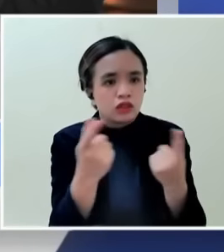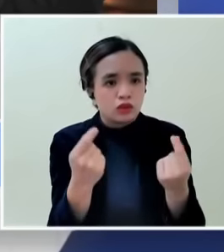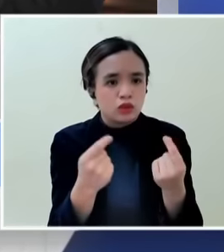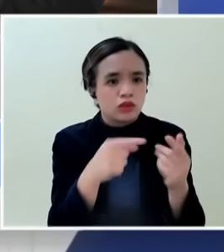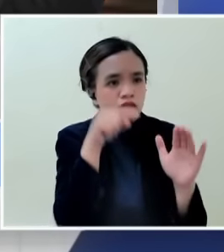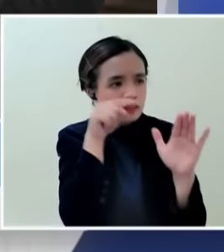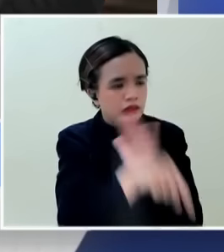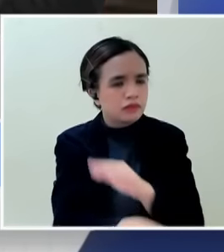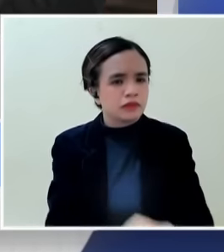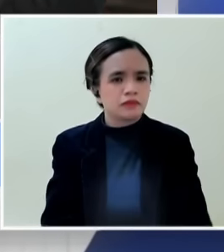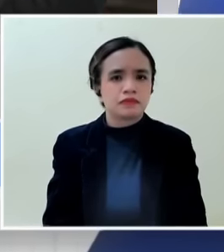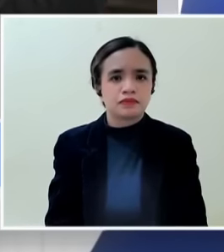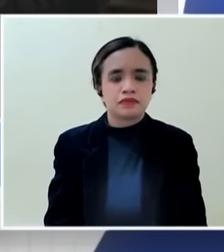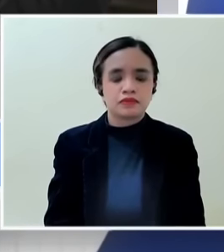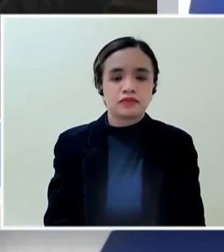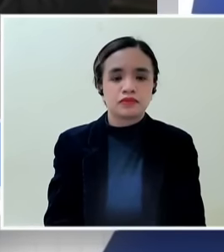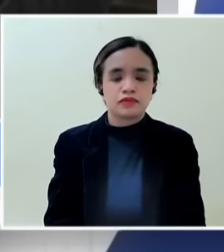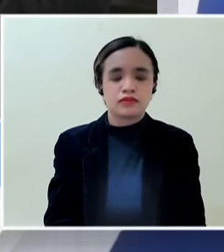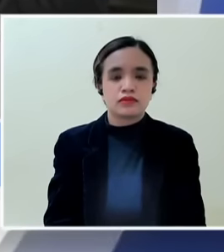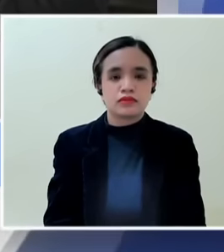krimen?